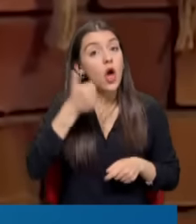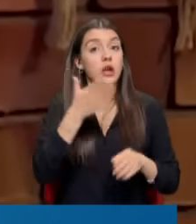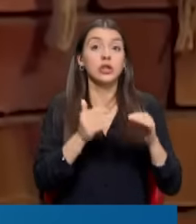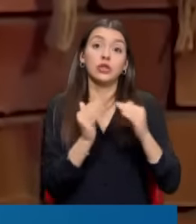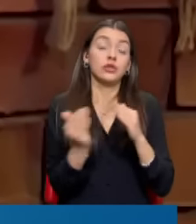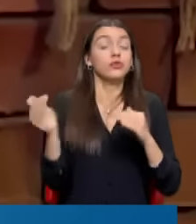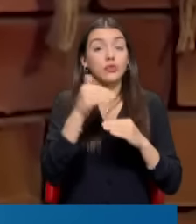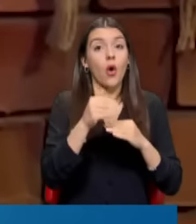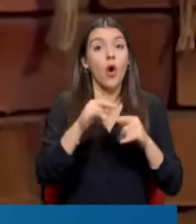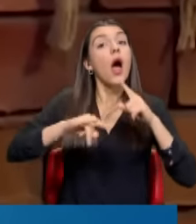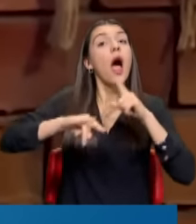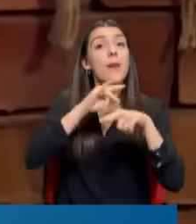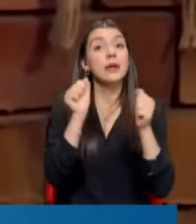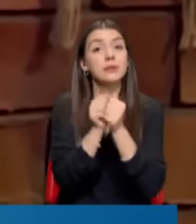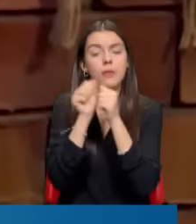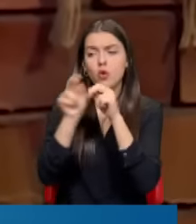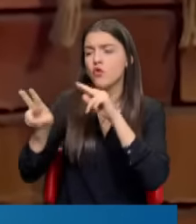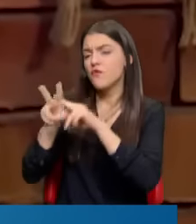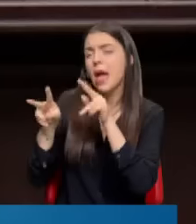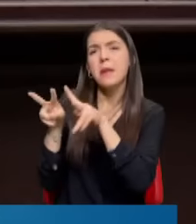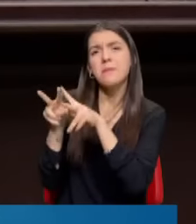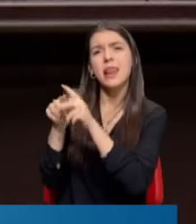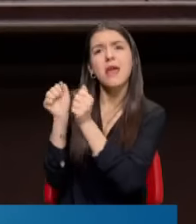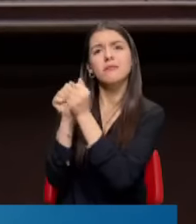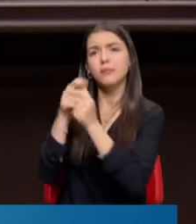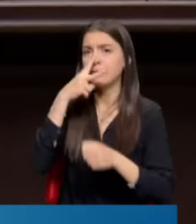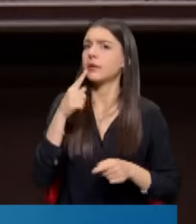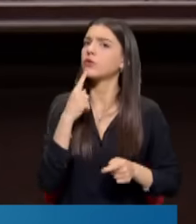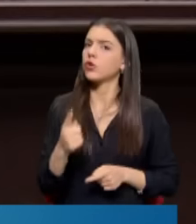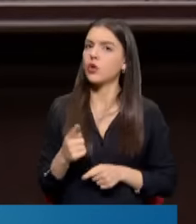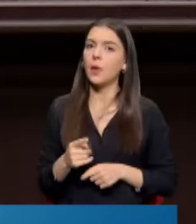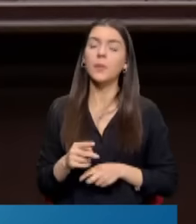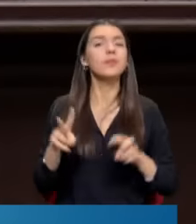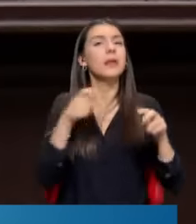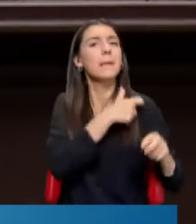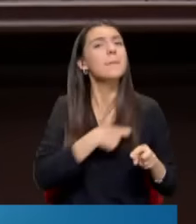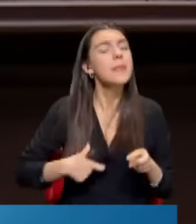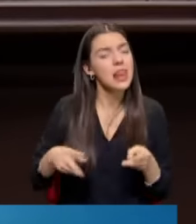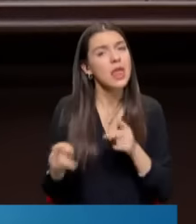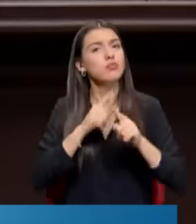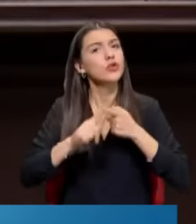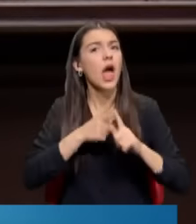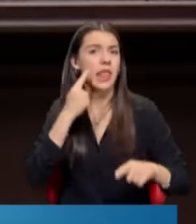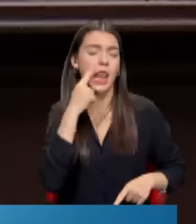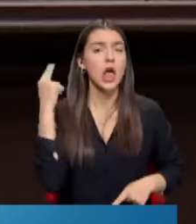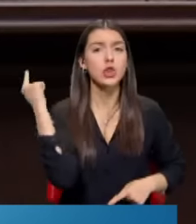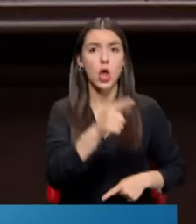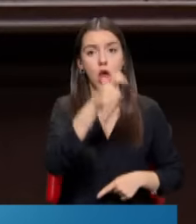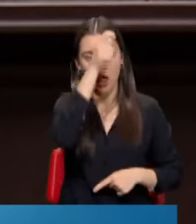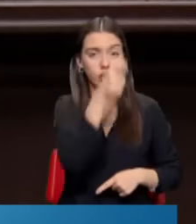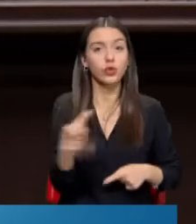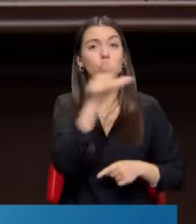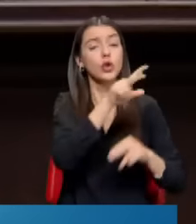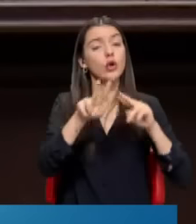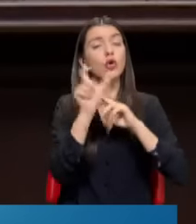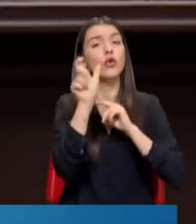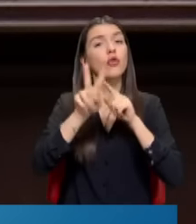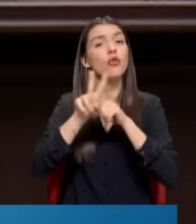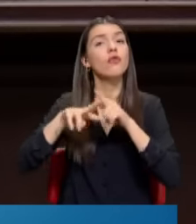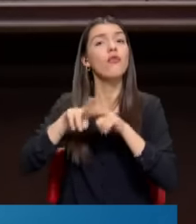Hamas'la Kuvayi Milli'ye aynıdır diyor. Milli mücadele sırasında Türkiye'deki Kuvayi